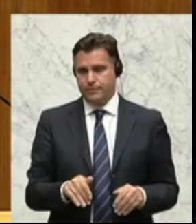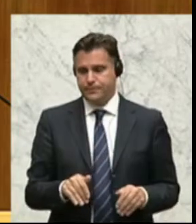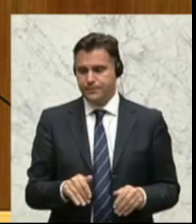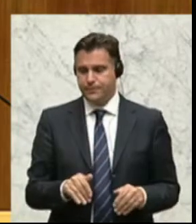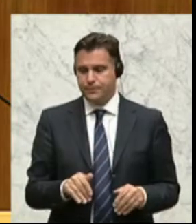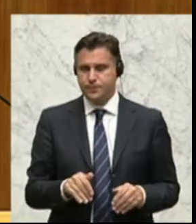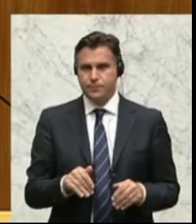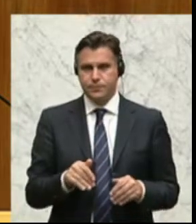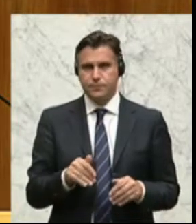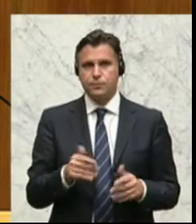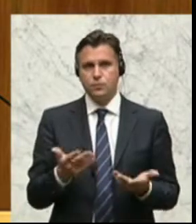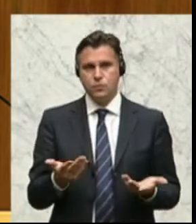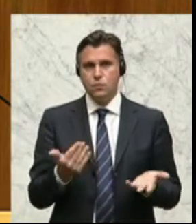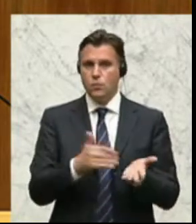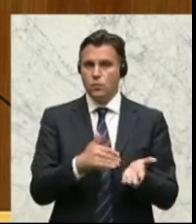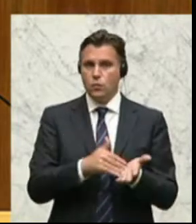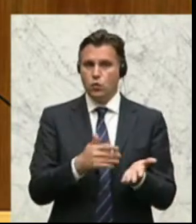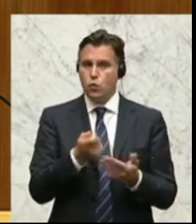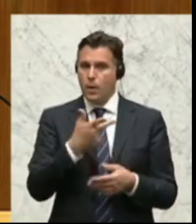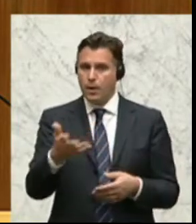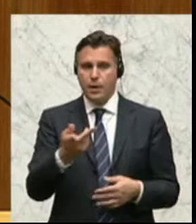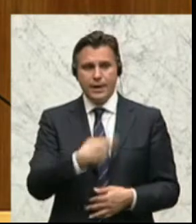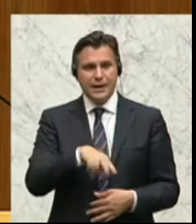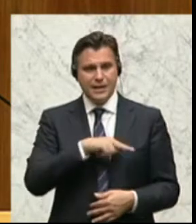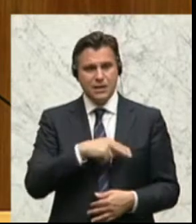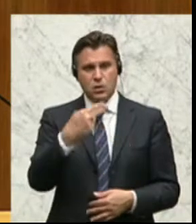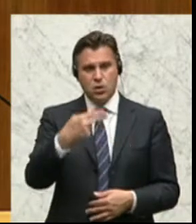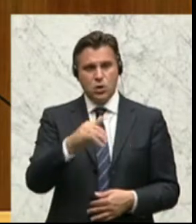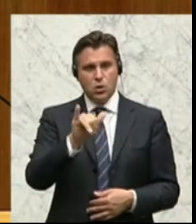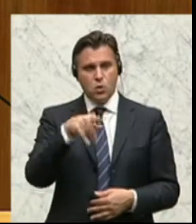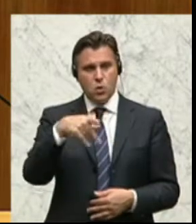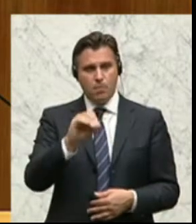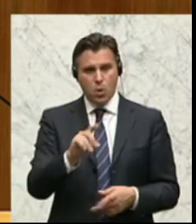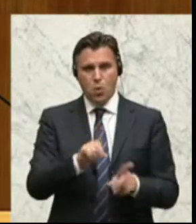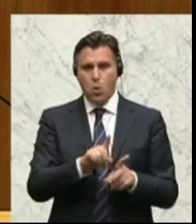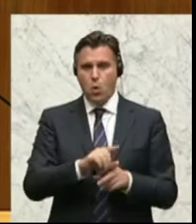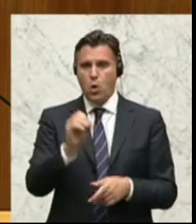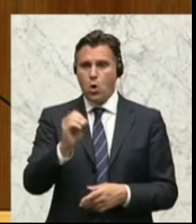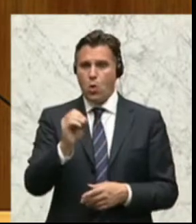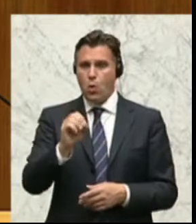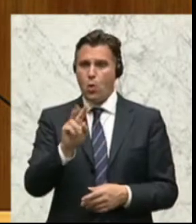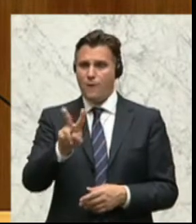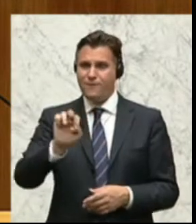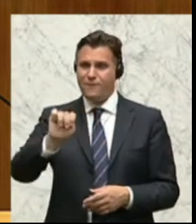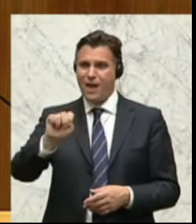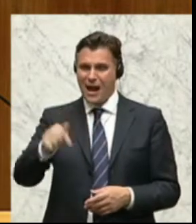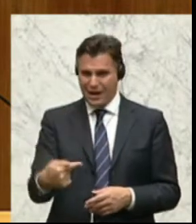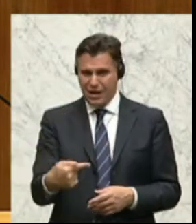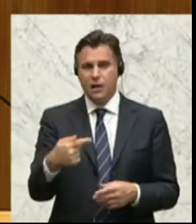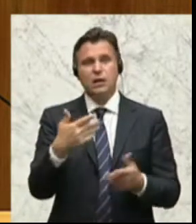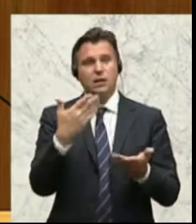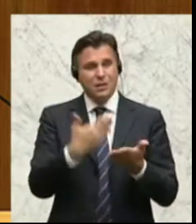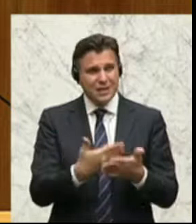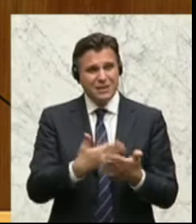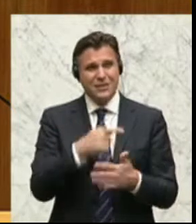ungeklärte, massive Risiken bei der Hypoalpe Adria Bank, auch bei der ÖFAG, und es muss die alleroberste Priorität sein, dies zu